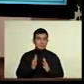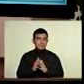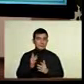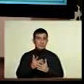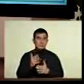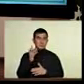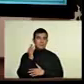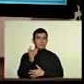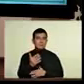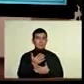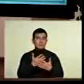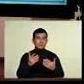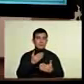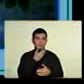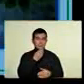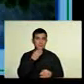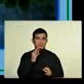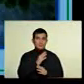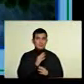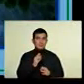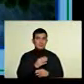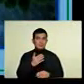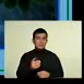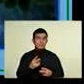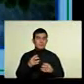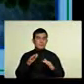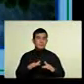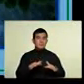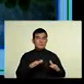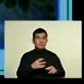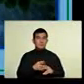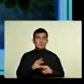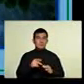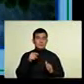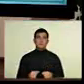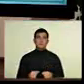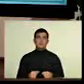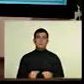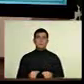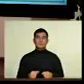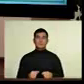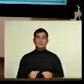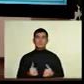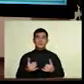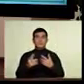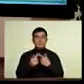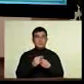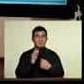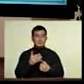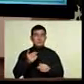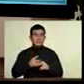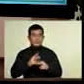большие и красивые города. По каким странам протекает эта река? Сейчас мы с вами, ребята,